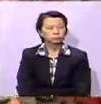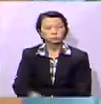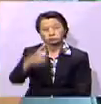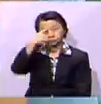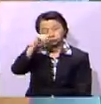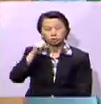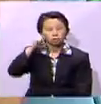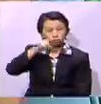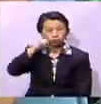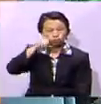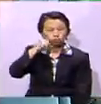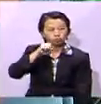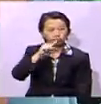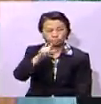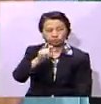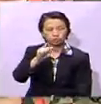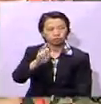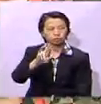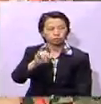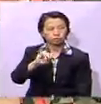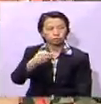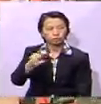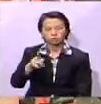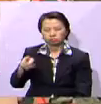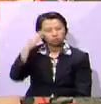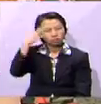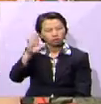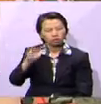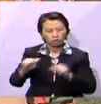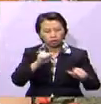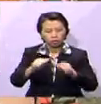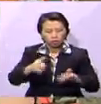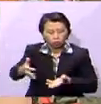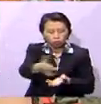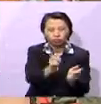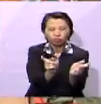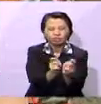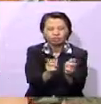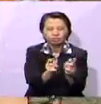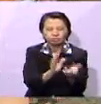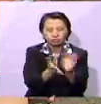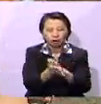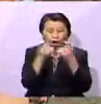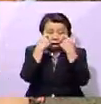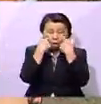Bagi sepupu mangsa Zaris Sofia Azahari, dia tidak menyangka aktiviti mengumpul ketam bertukar